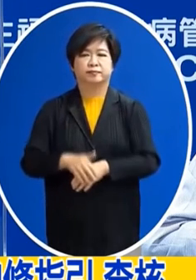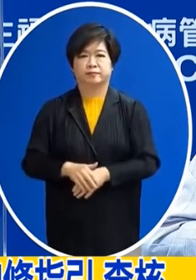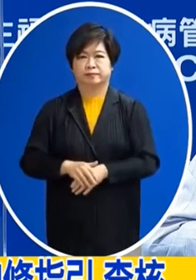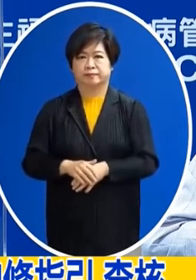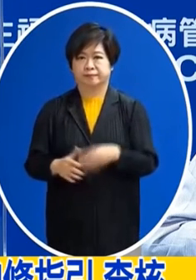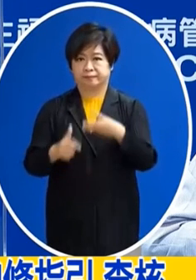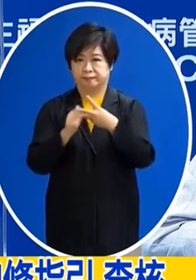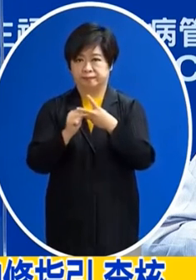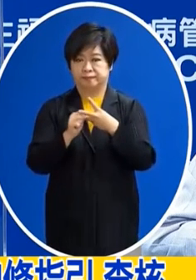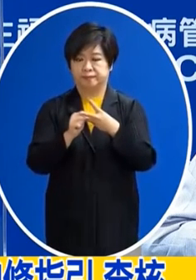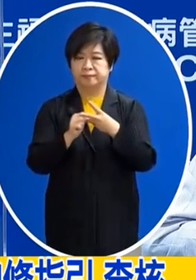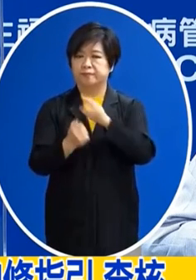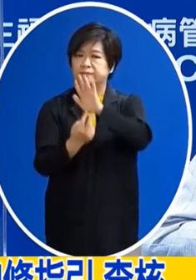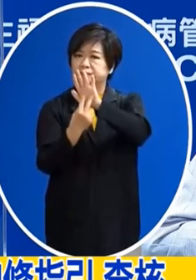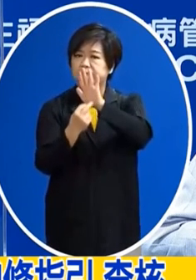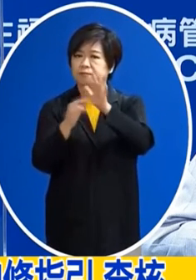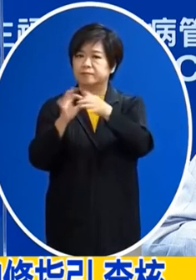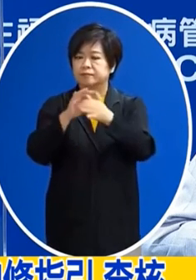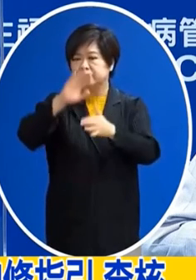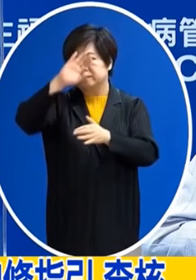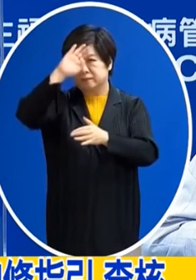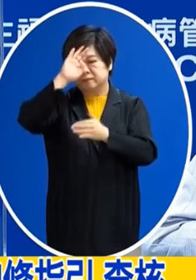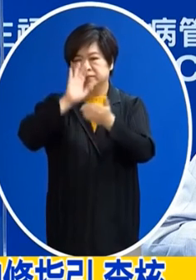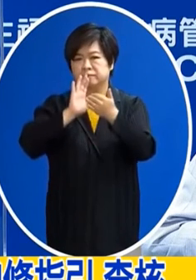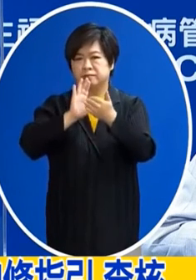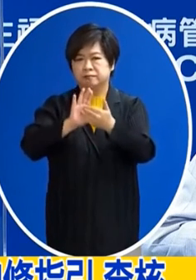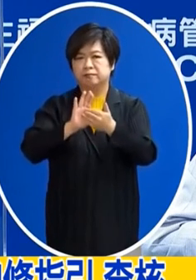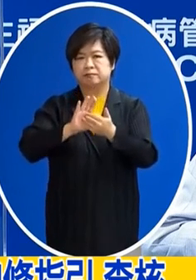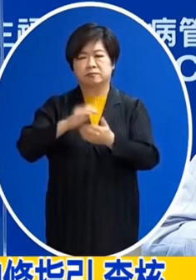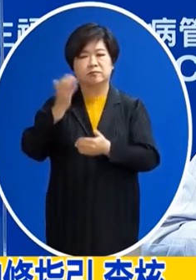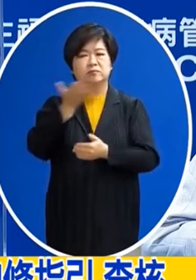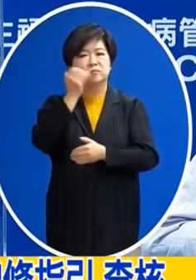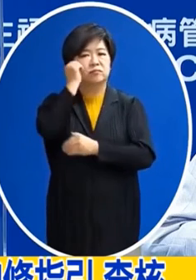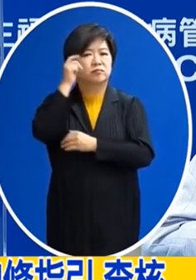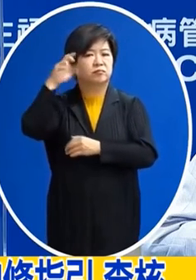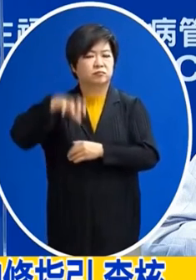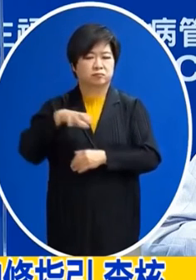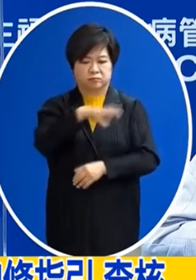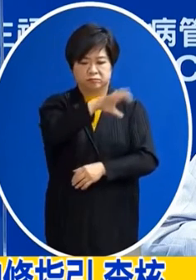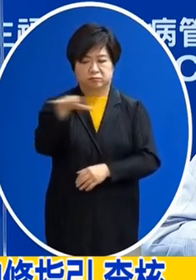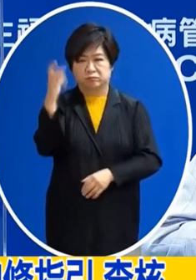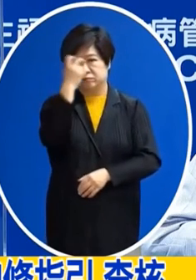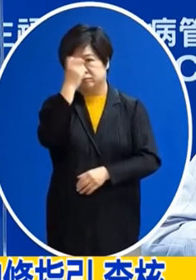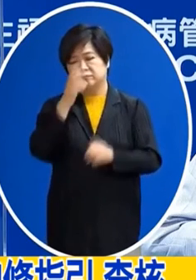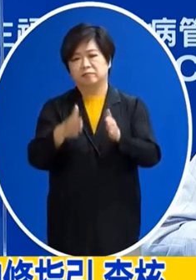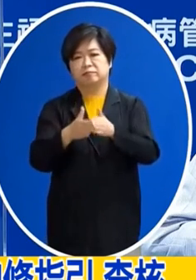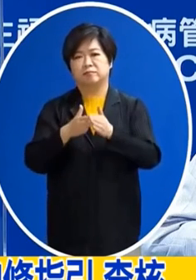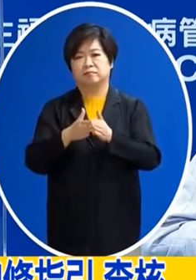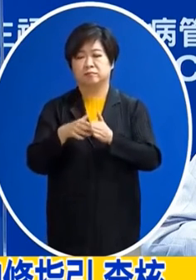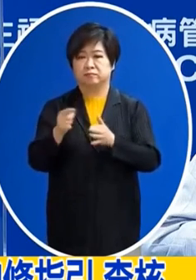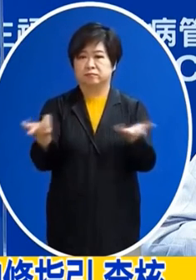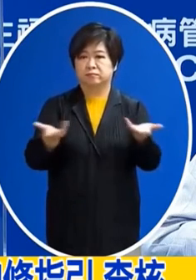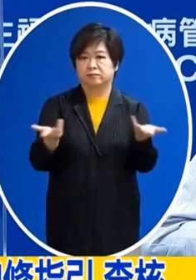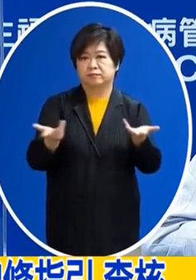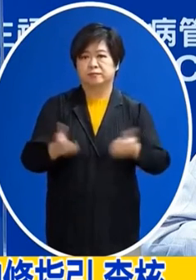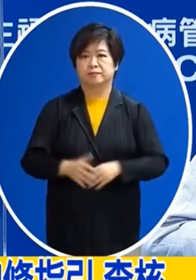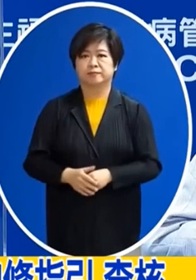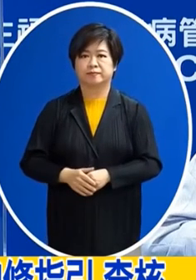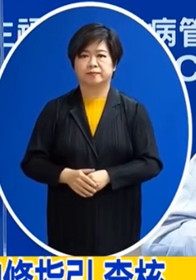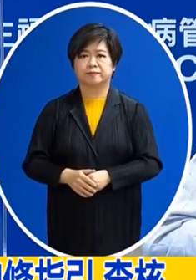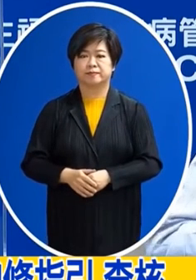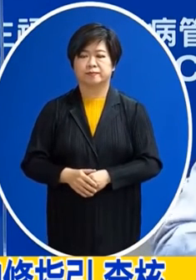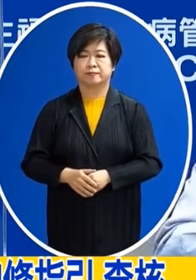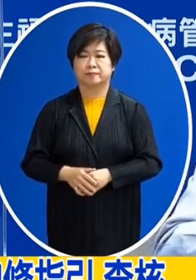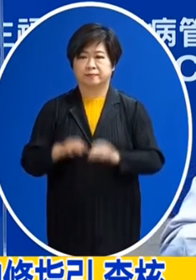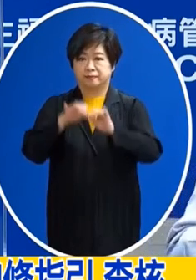是有关防疫旅宿的一个访视辅导跟全面查的部分啊。那这个部分我们已请